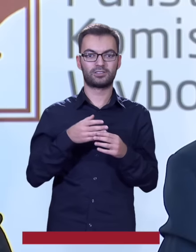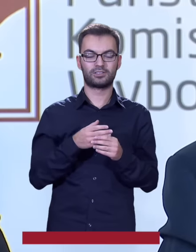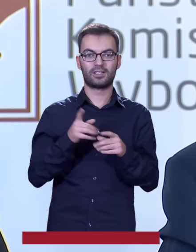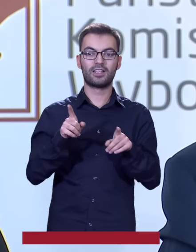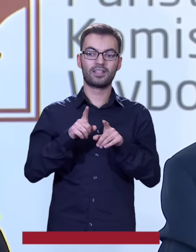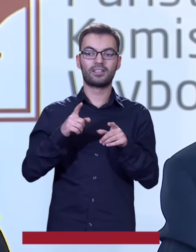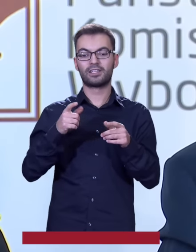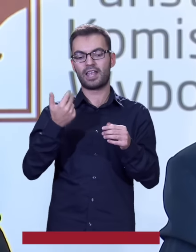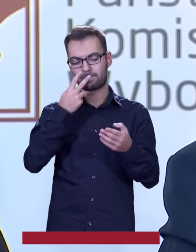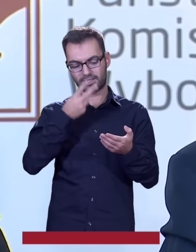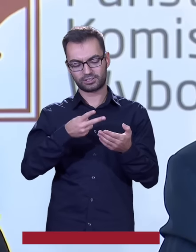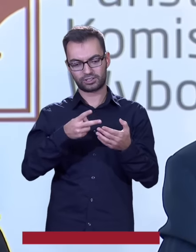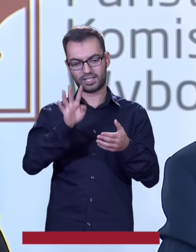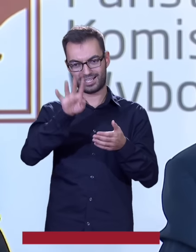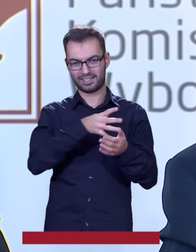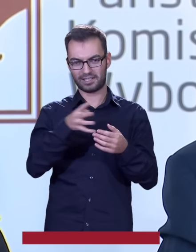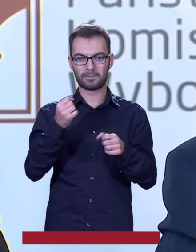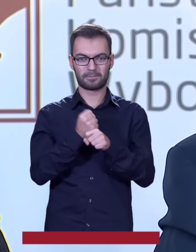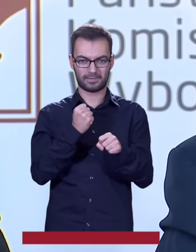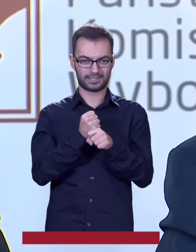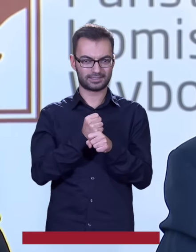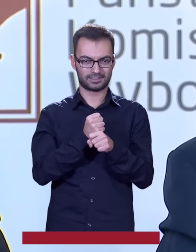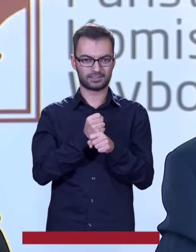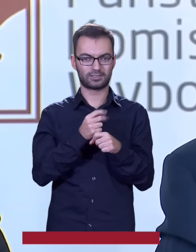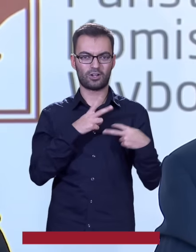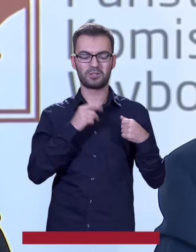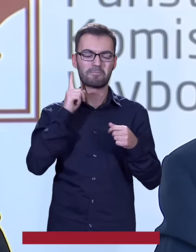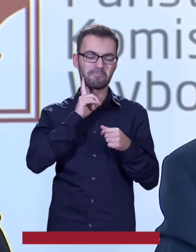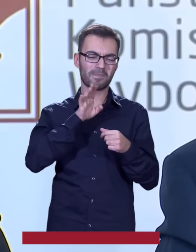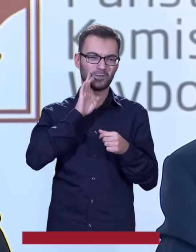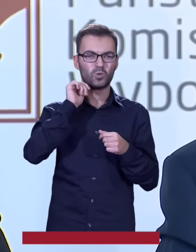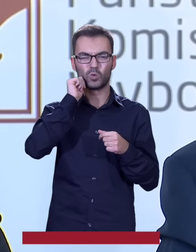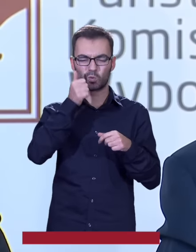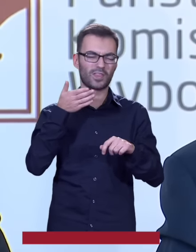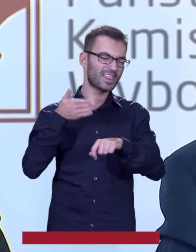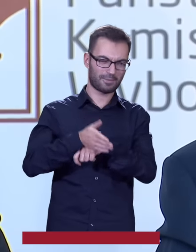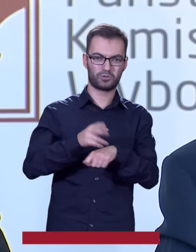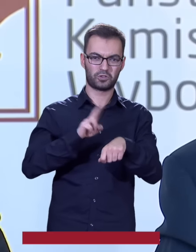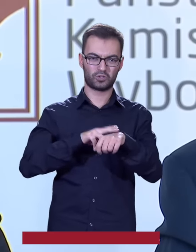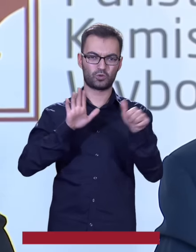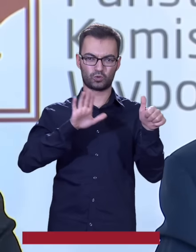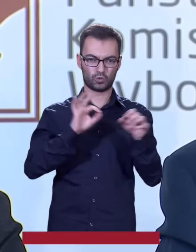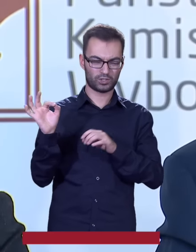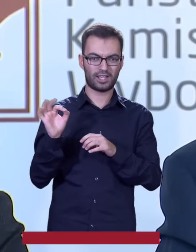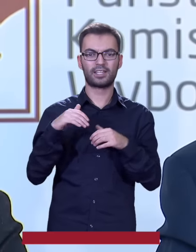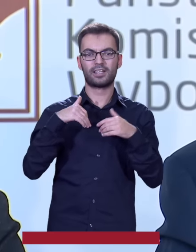harmonogramu prac komisji wynika, że prawdopodobnie jutro najpóźniej o godzinie 18 podamy